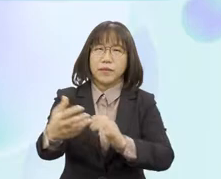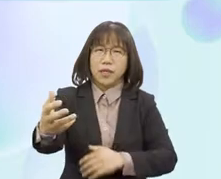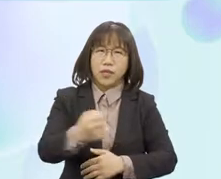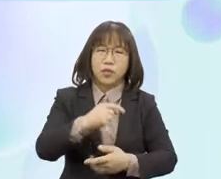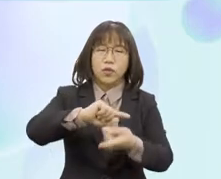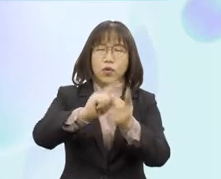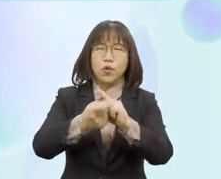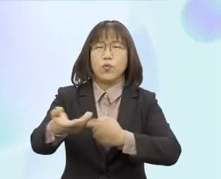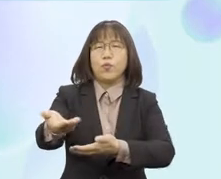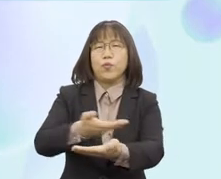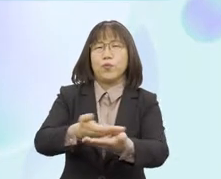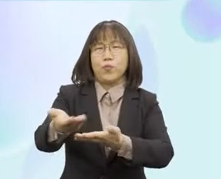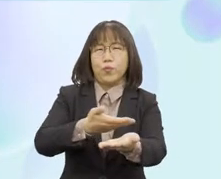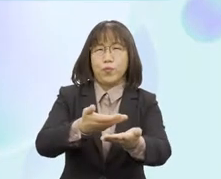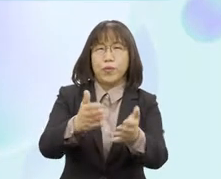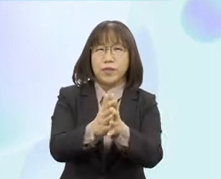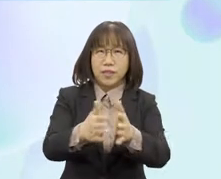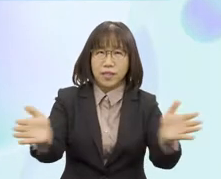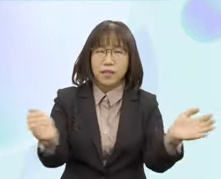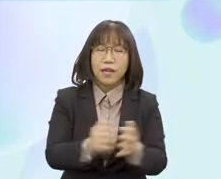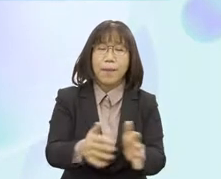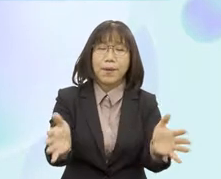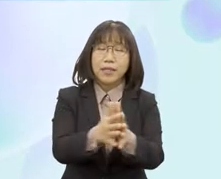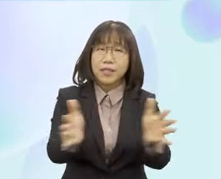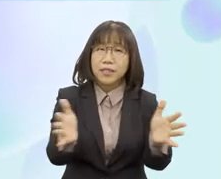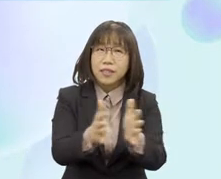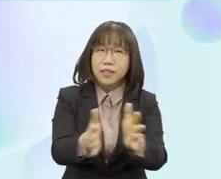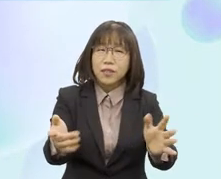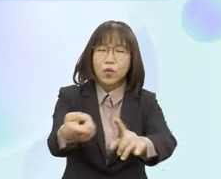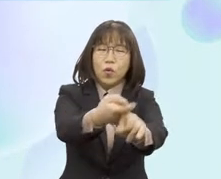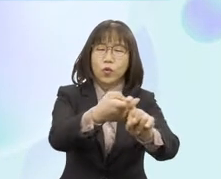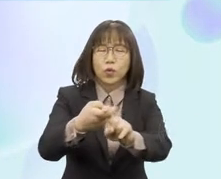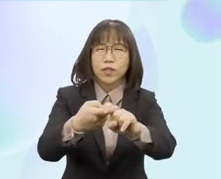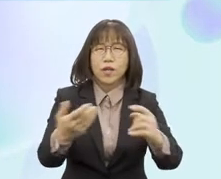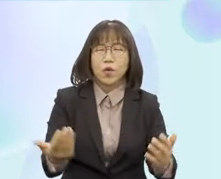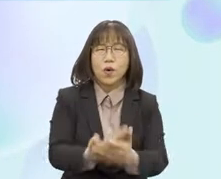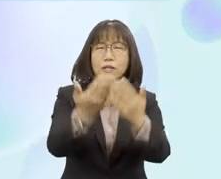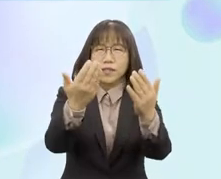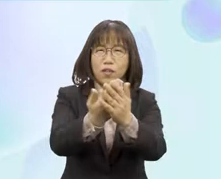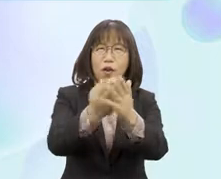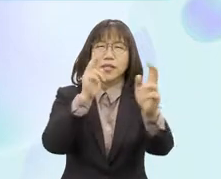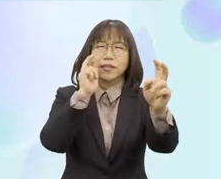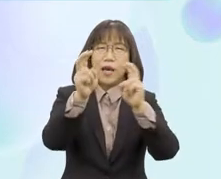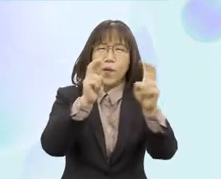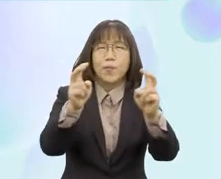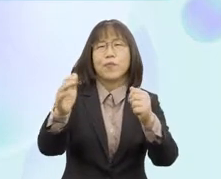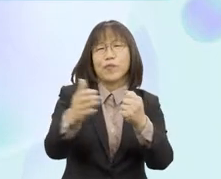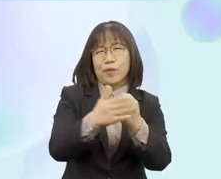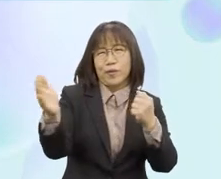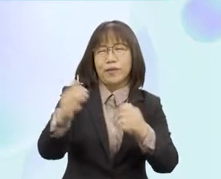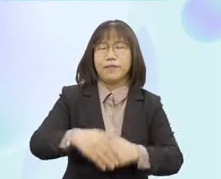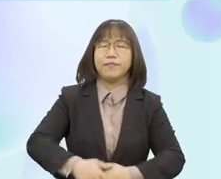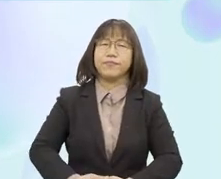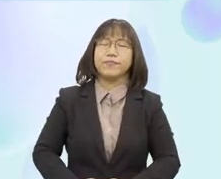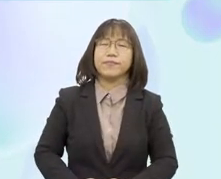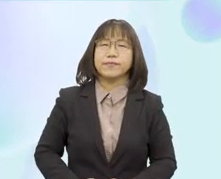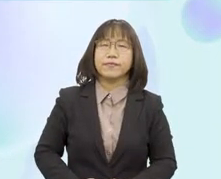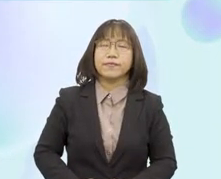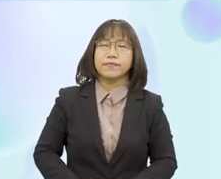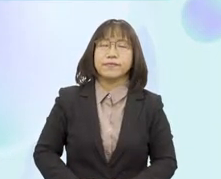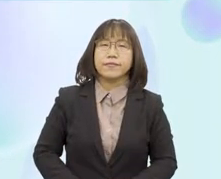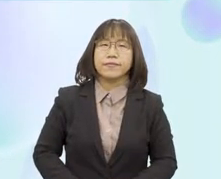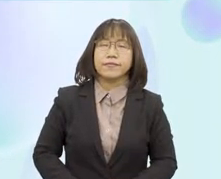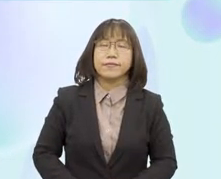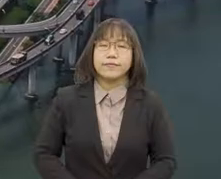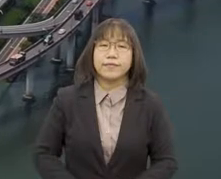있던 마음의 문을 열기 시작했는데요 바로 아파트 공동체 활성화 사업 eu 간 소통의 역할을 하고 있습니다